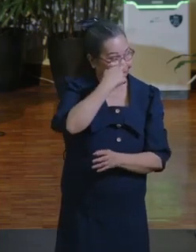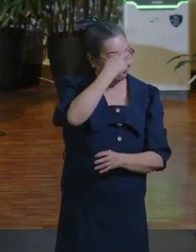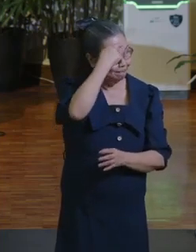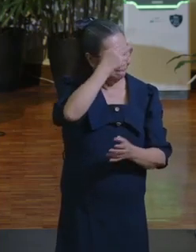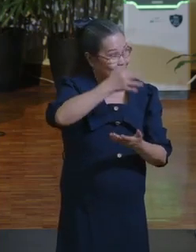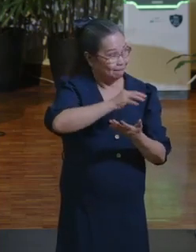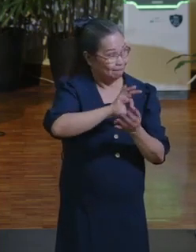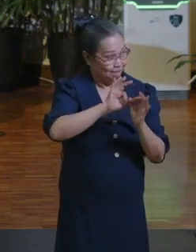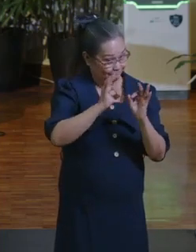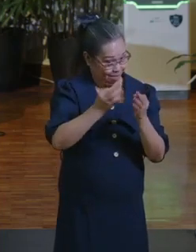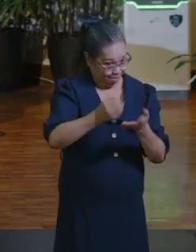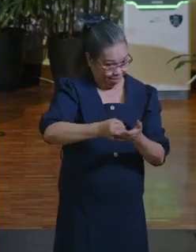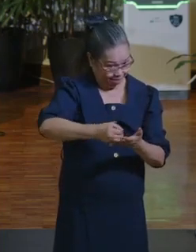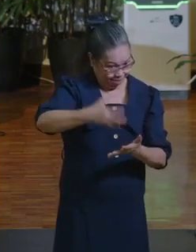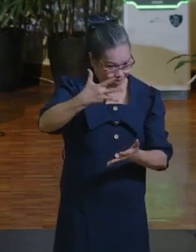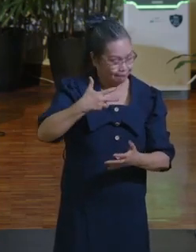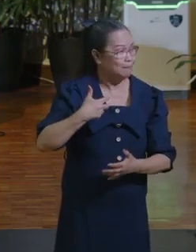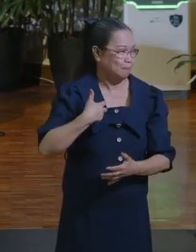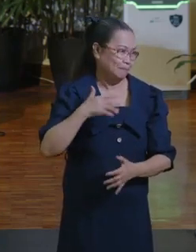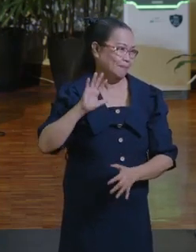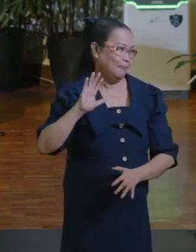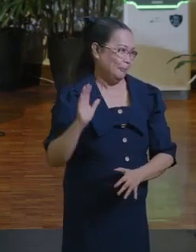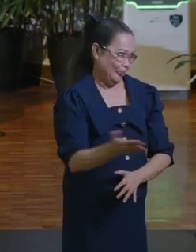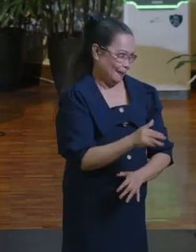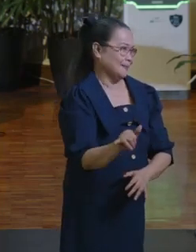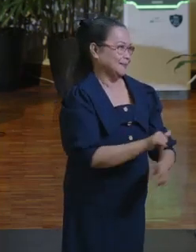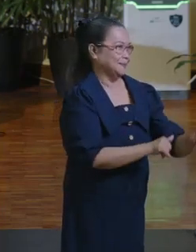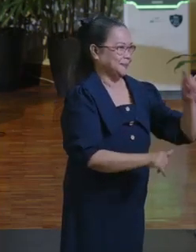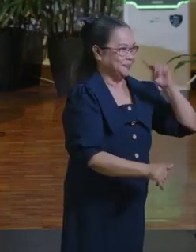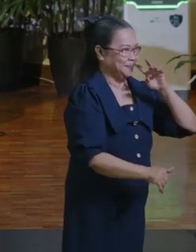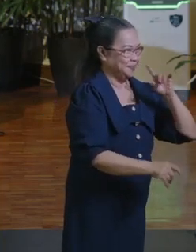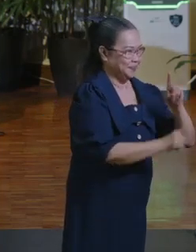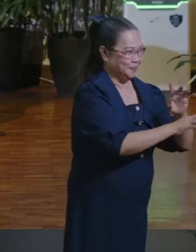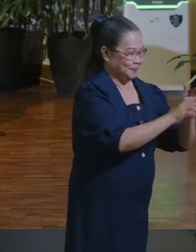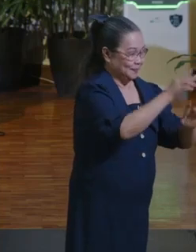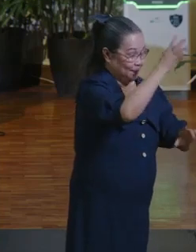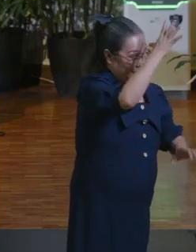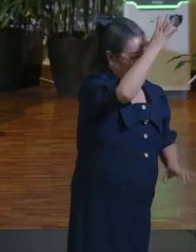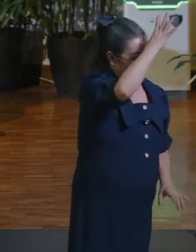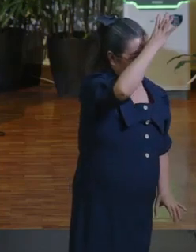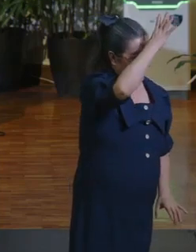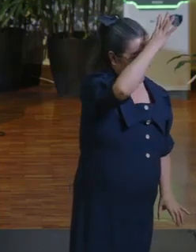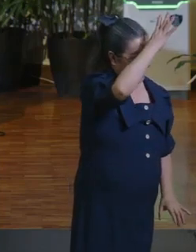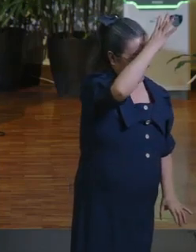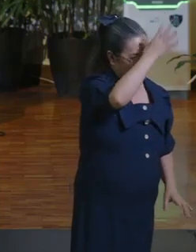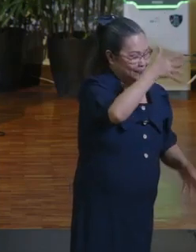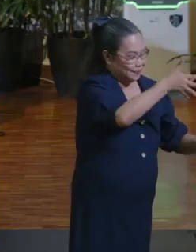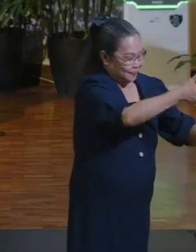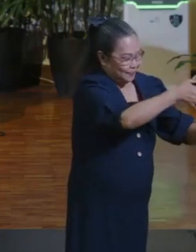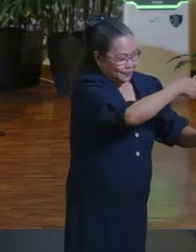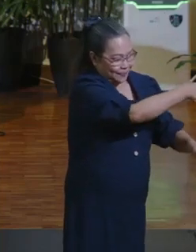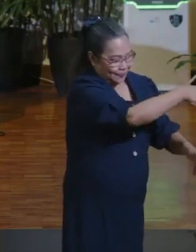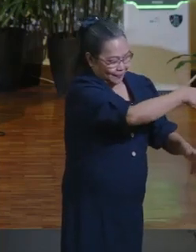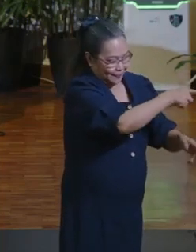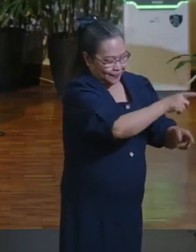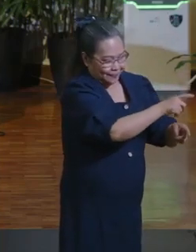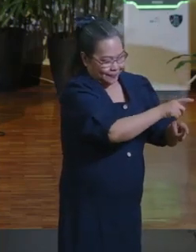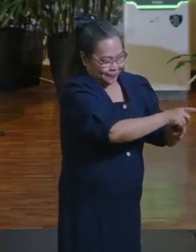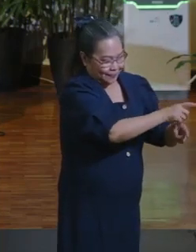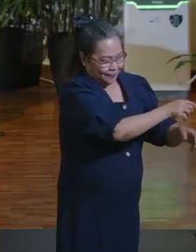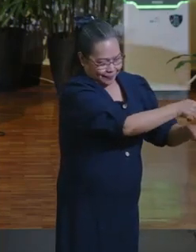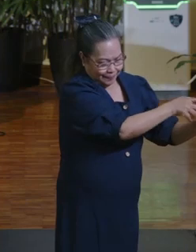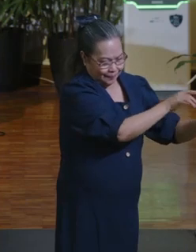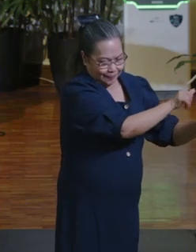na mayaman, ay merong ganitong arrangement. Yung tatay niya, ipinauubaya ang